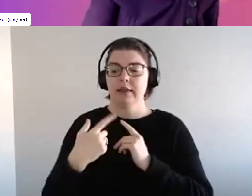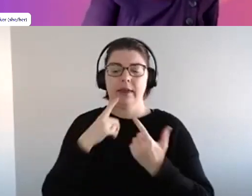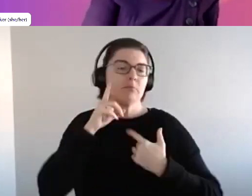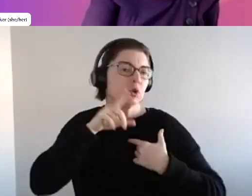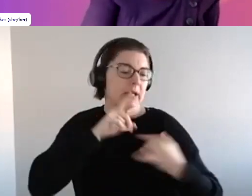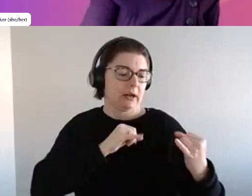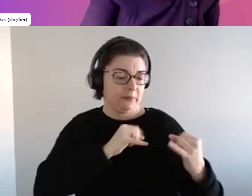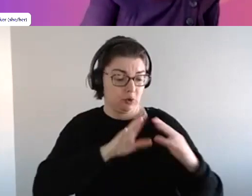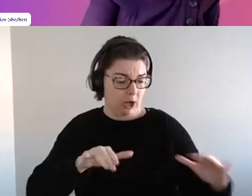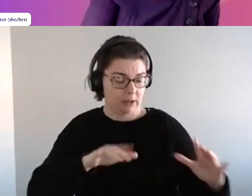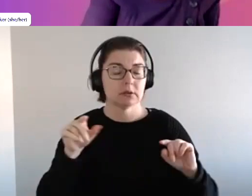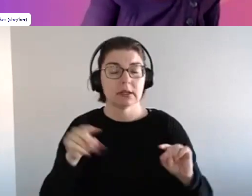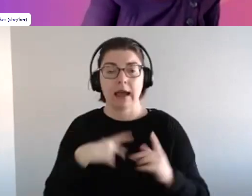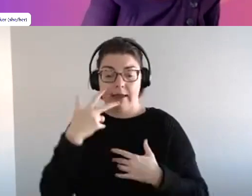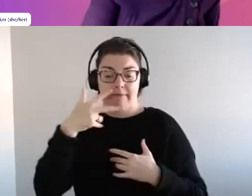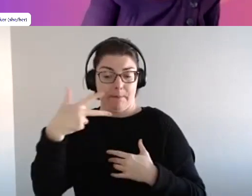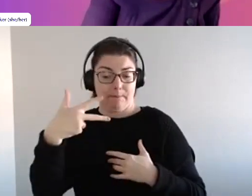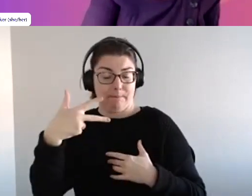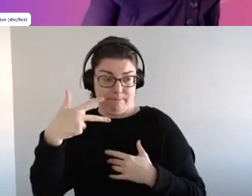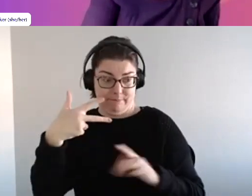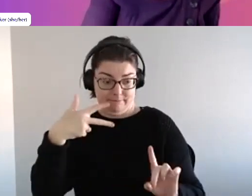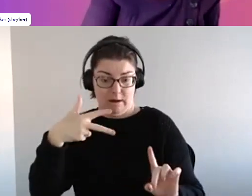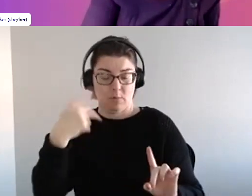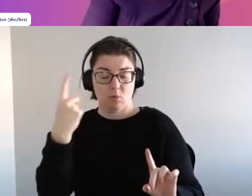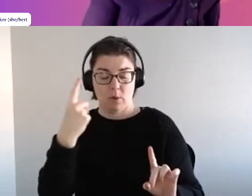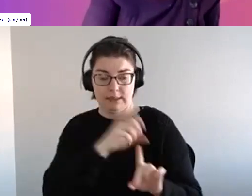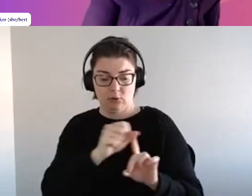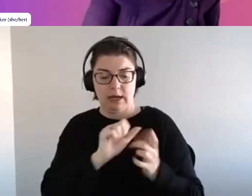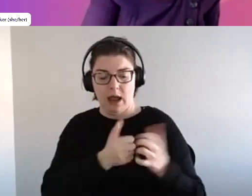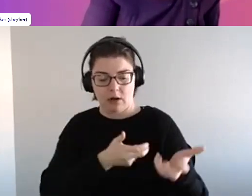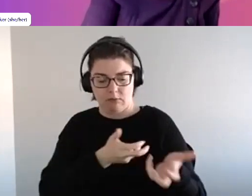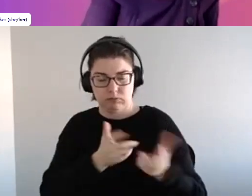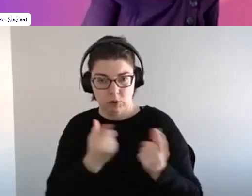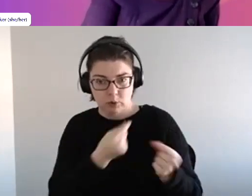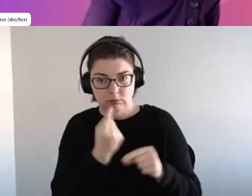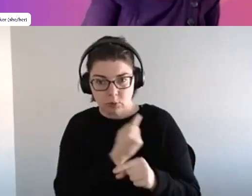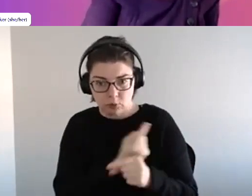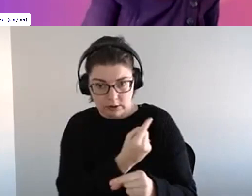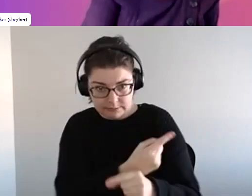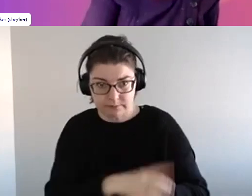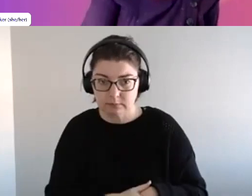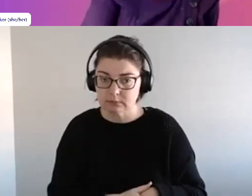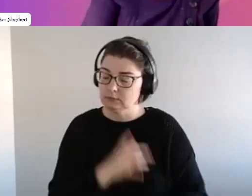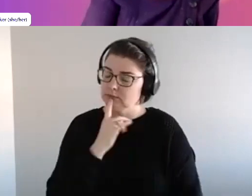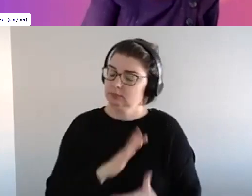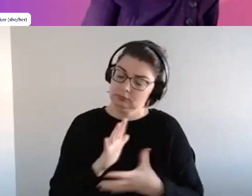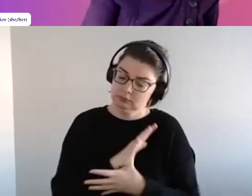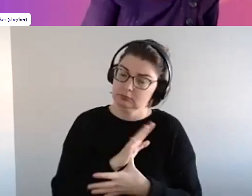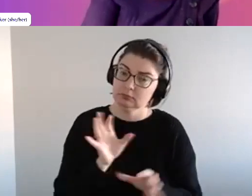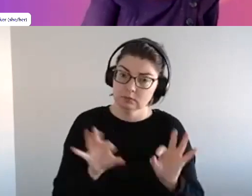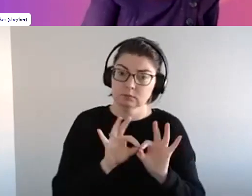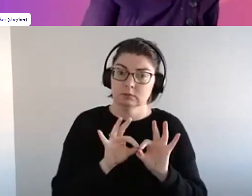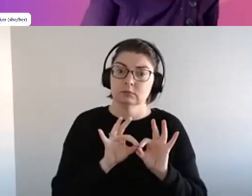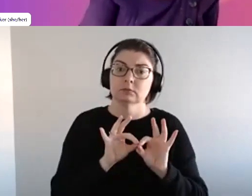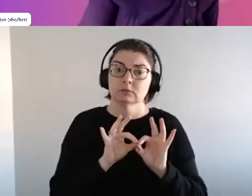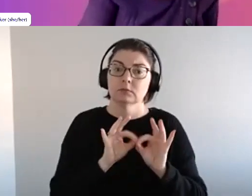pour mener notre vie auprès d'un enfant et il y avait une vidéo sur la façon de bien el-fit et je